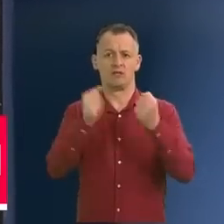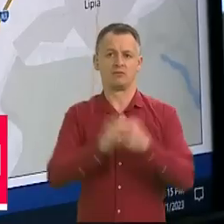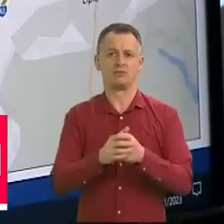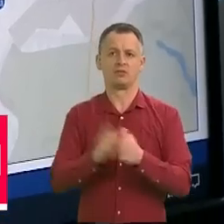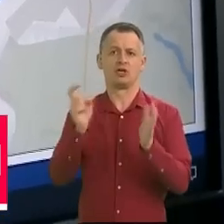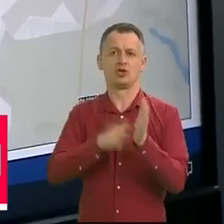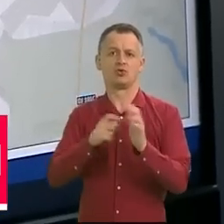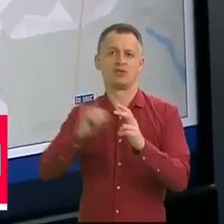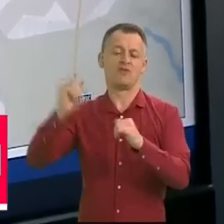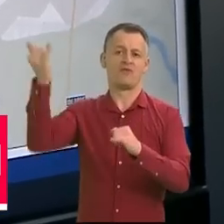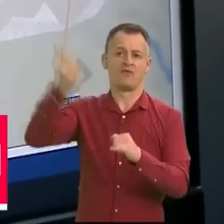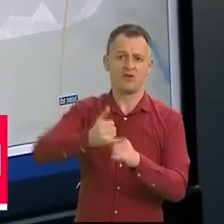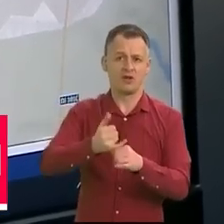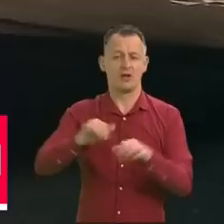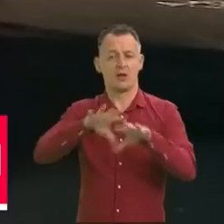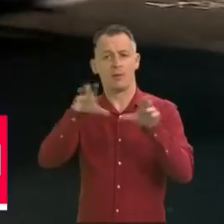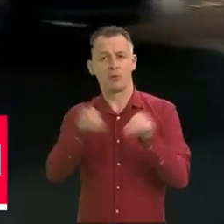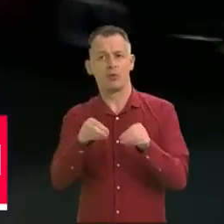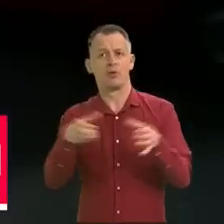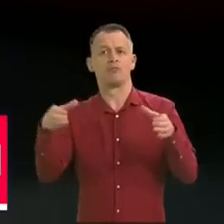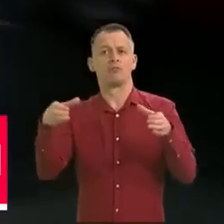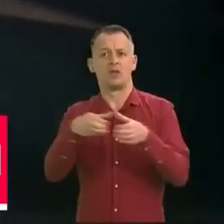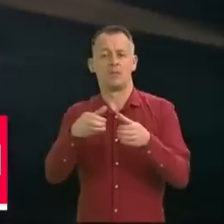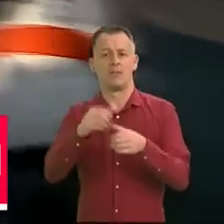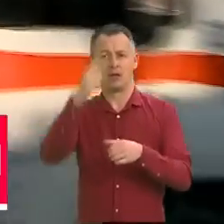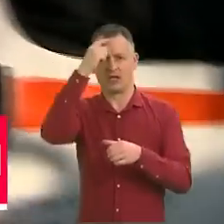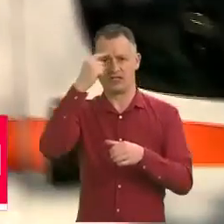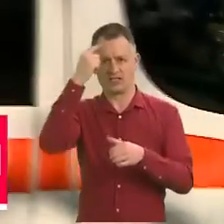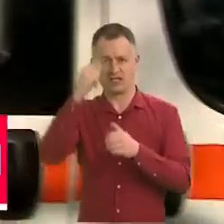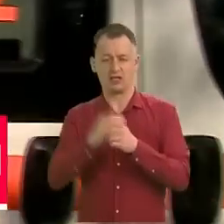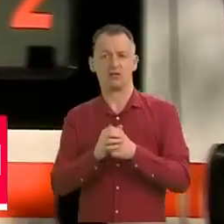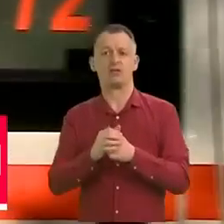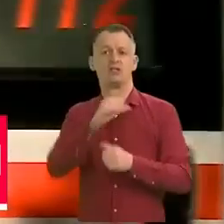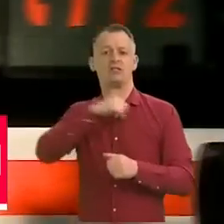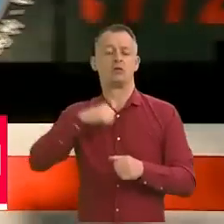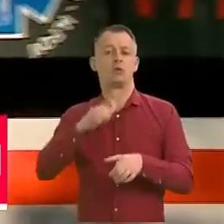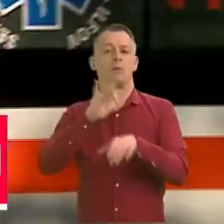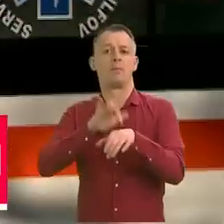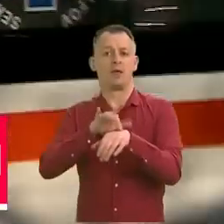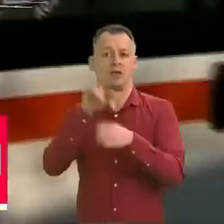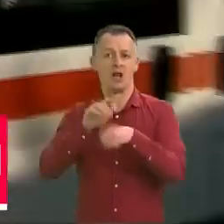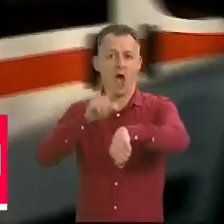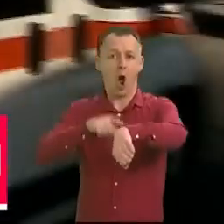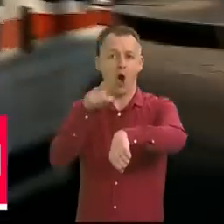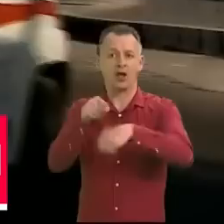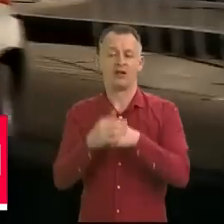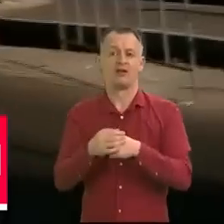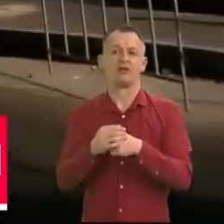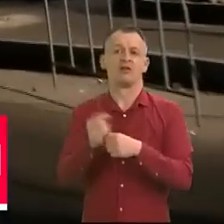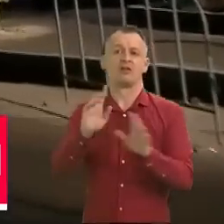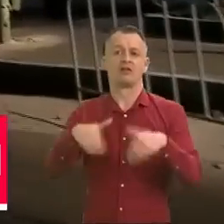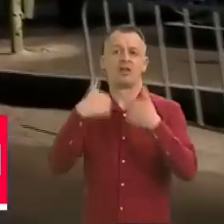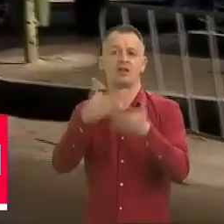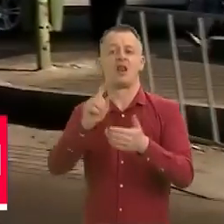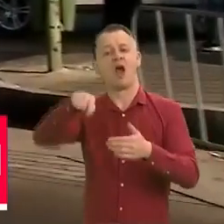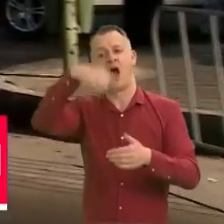asistent medical pentru că singurul echipaj de urgență cu medic în serviciu la ora respectivă era deja alocat la